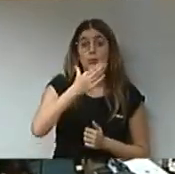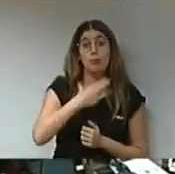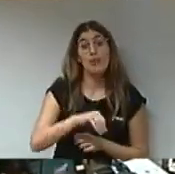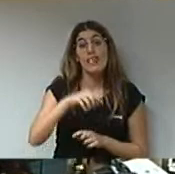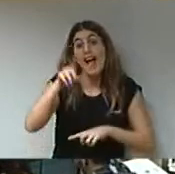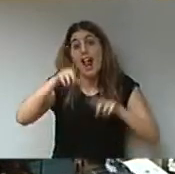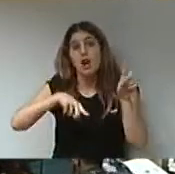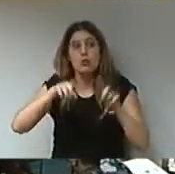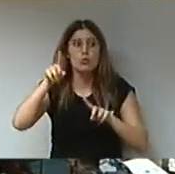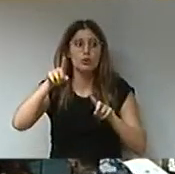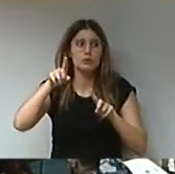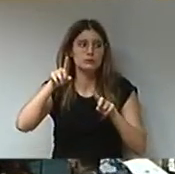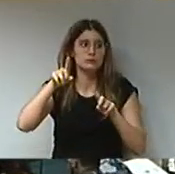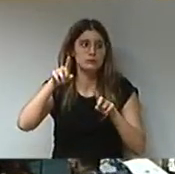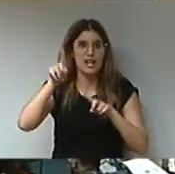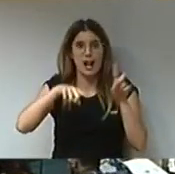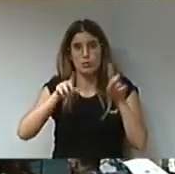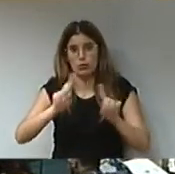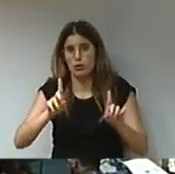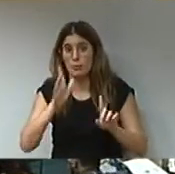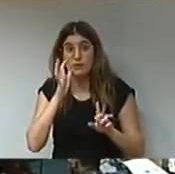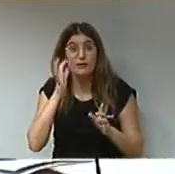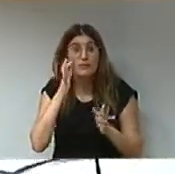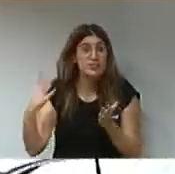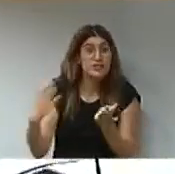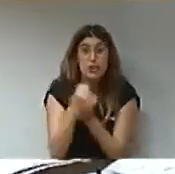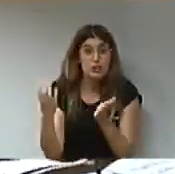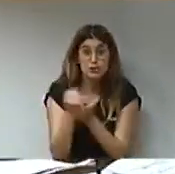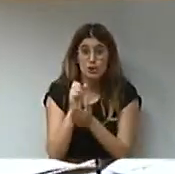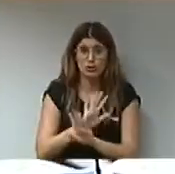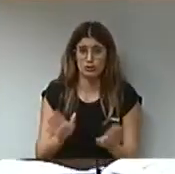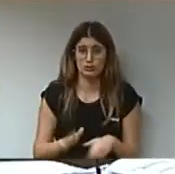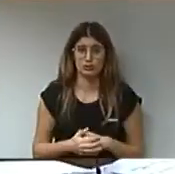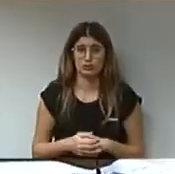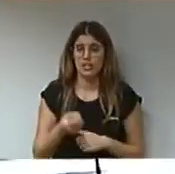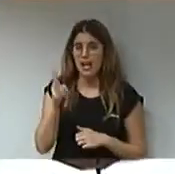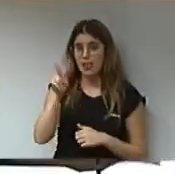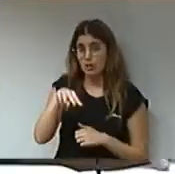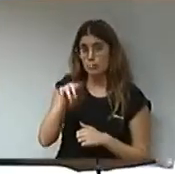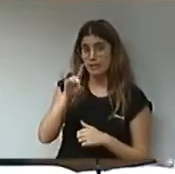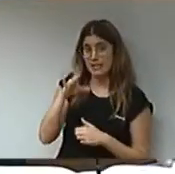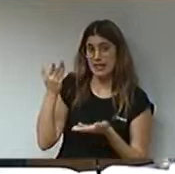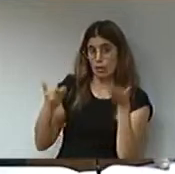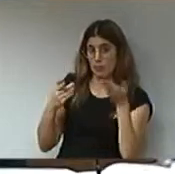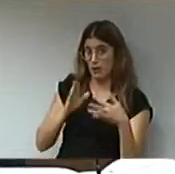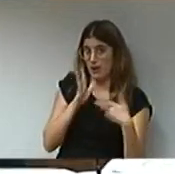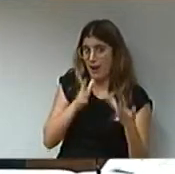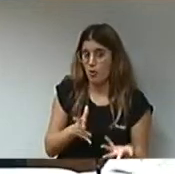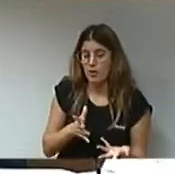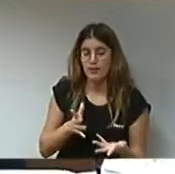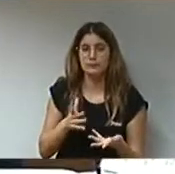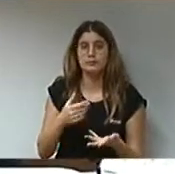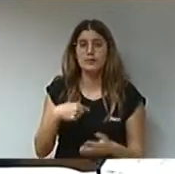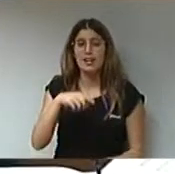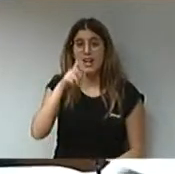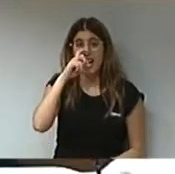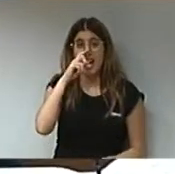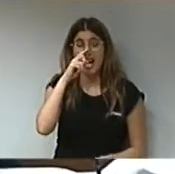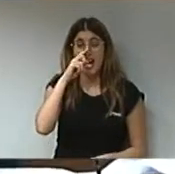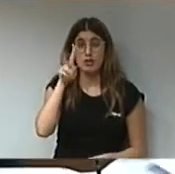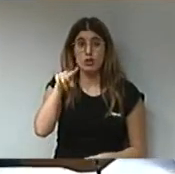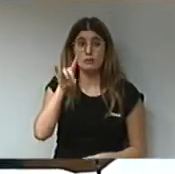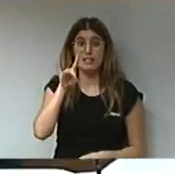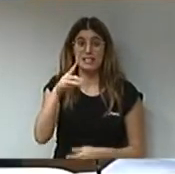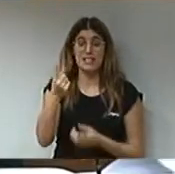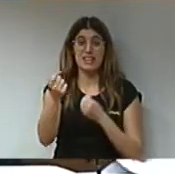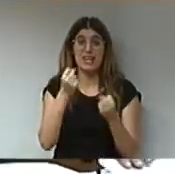Podria haver alguno que no. Doncs no, és que són tots. Mire, des de 2015, l'economia valenciana,